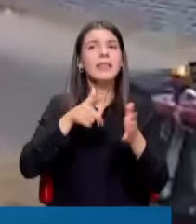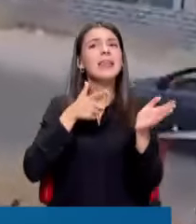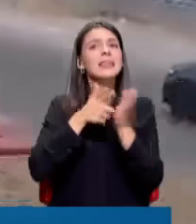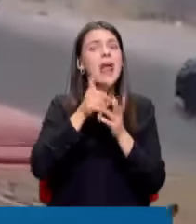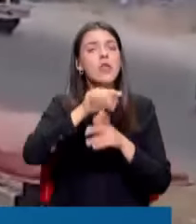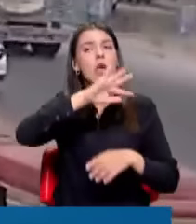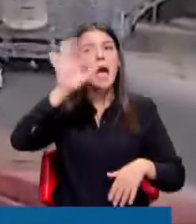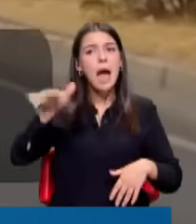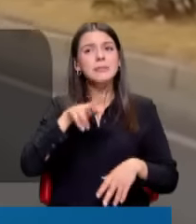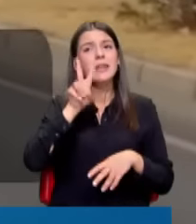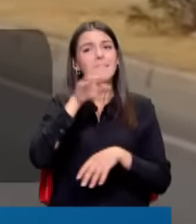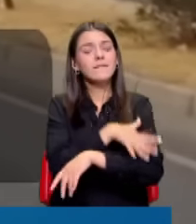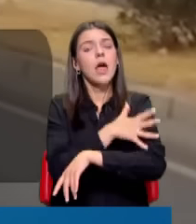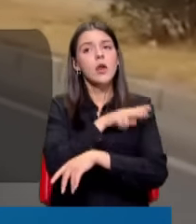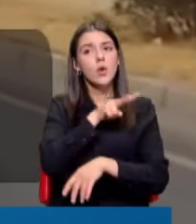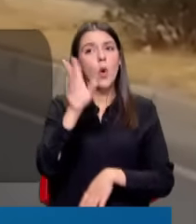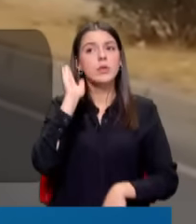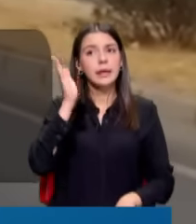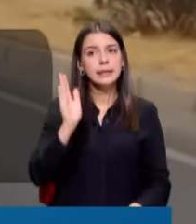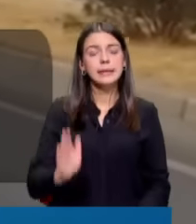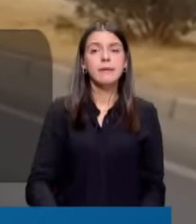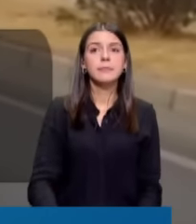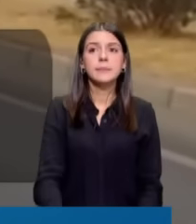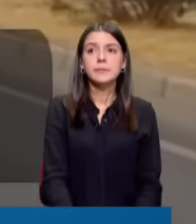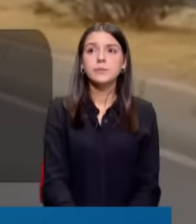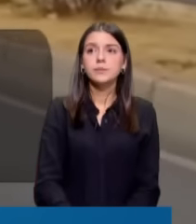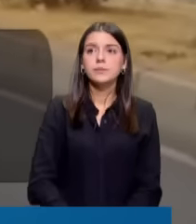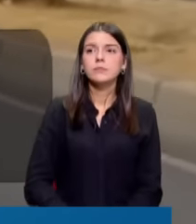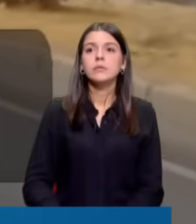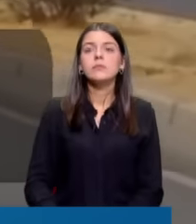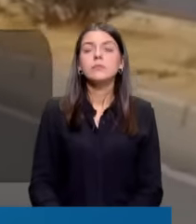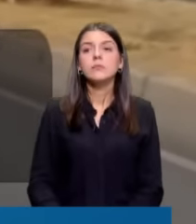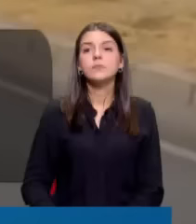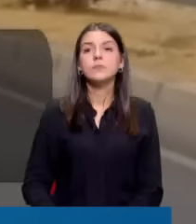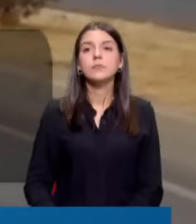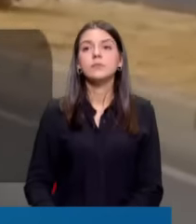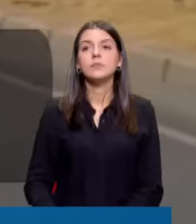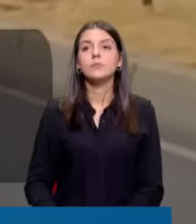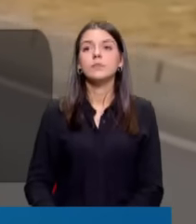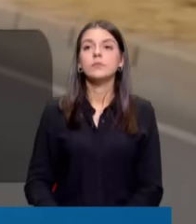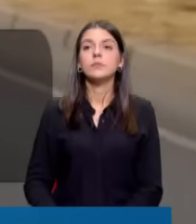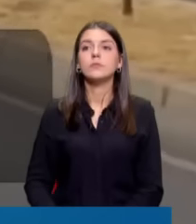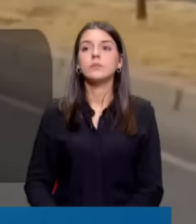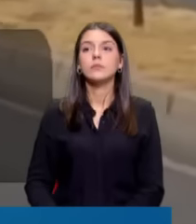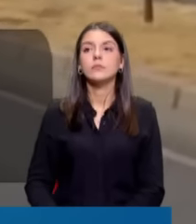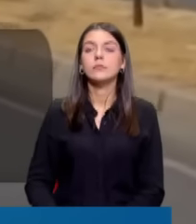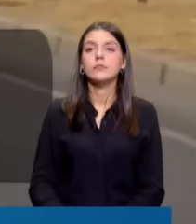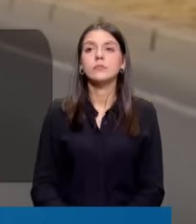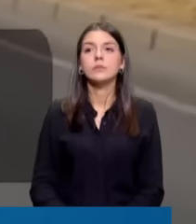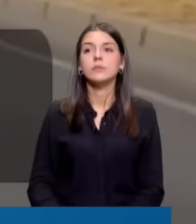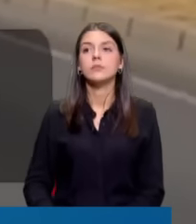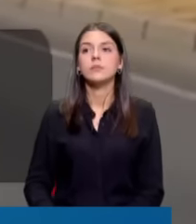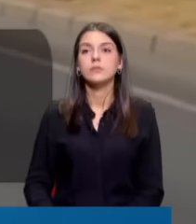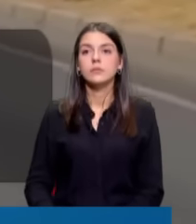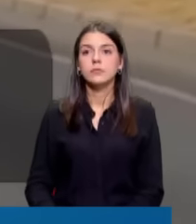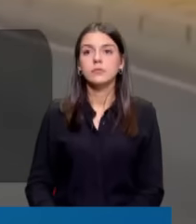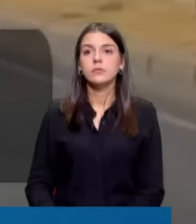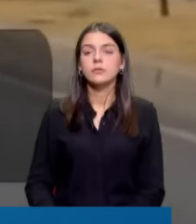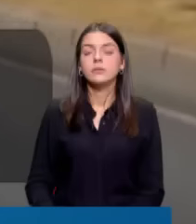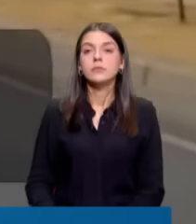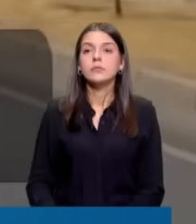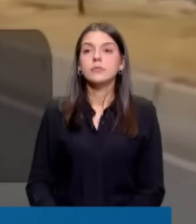için valilik yoluna düştü. Burası Kahramanmaraş Gaziantep yolu. Şu an çiftçiler ürettiği ürünü satamadığı için